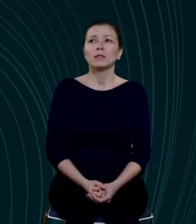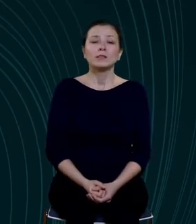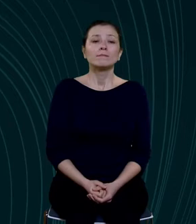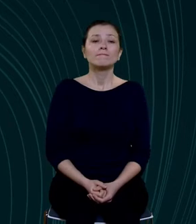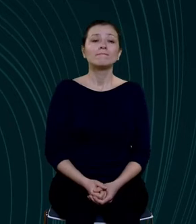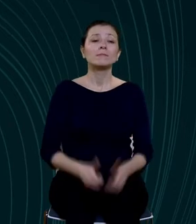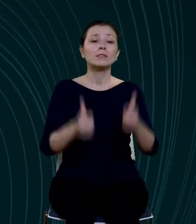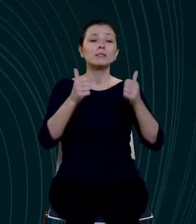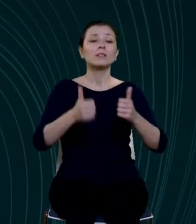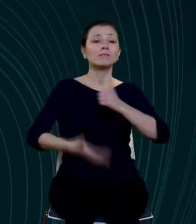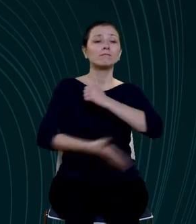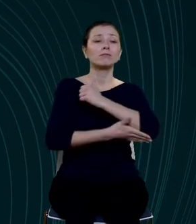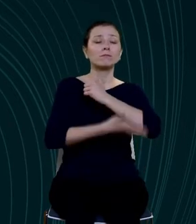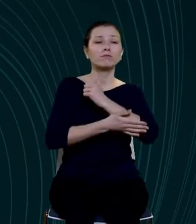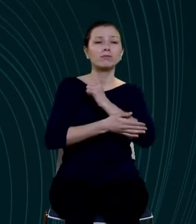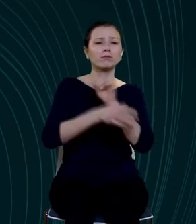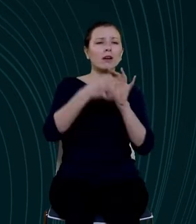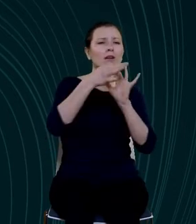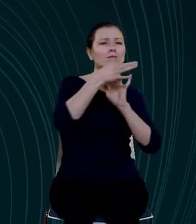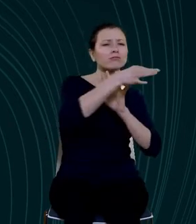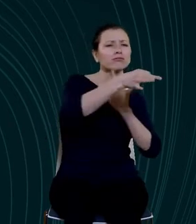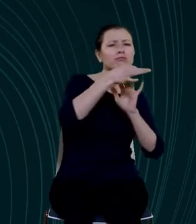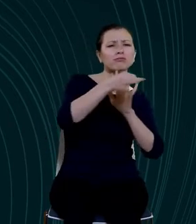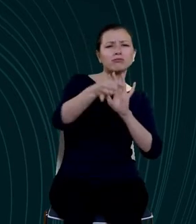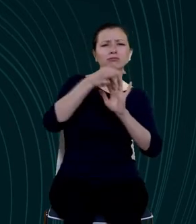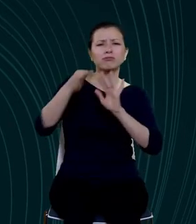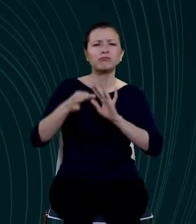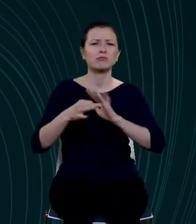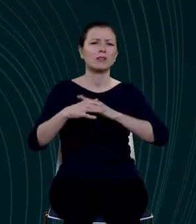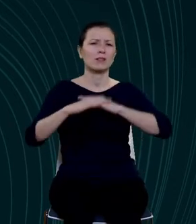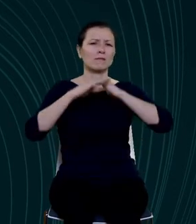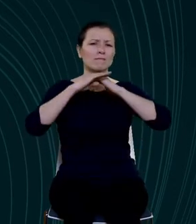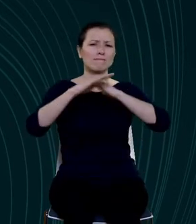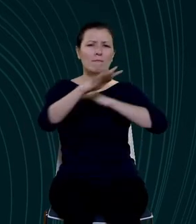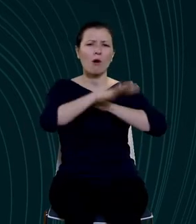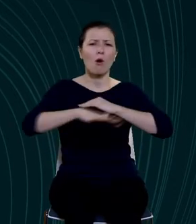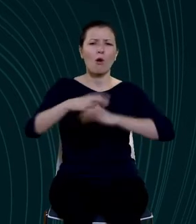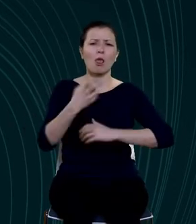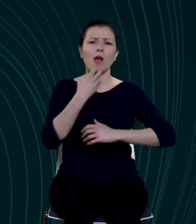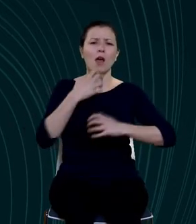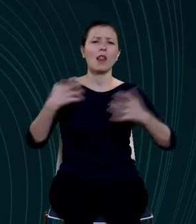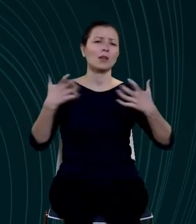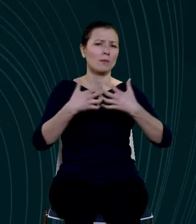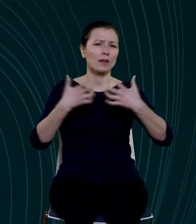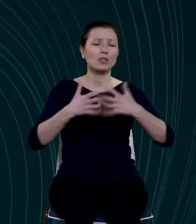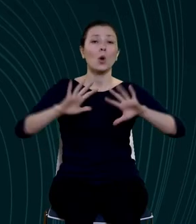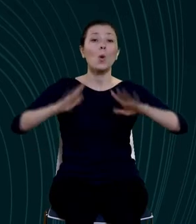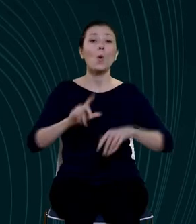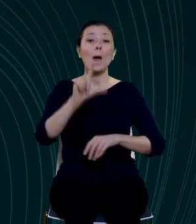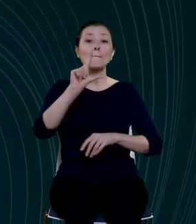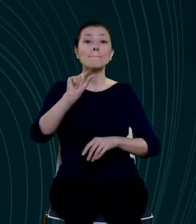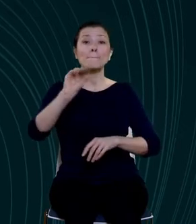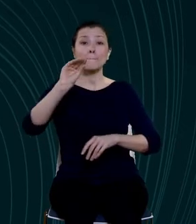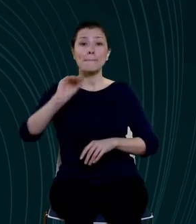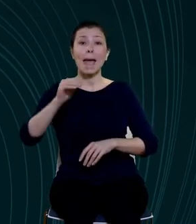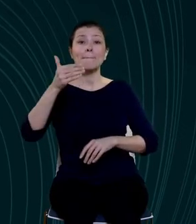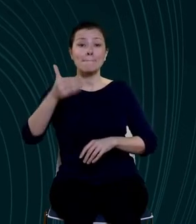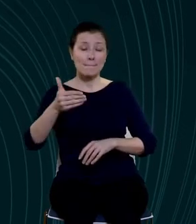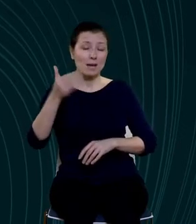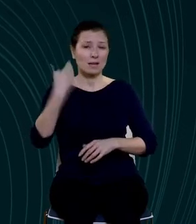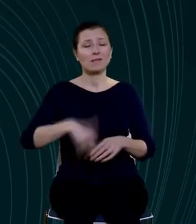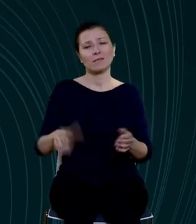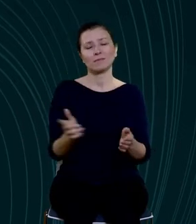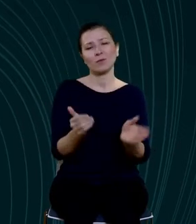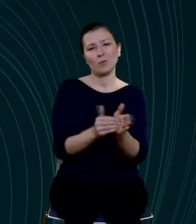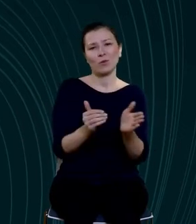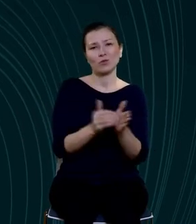Stacjonarny szerokopasmowy monitoring pól elektromagnetycznych, czyli PEM, wymaga stosowania pewnych